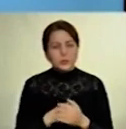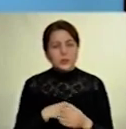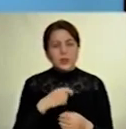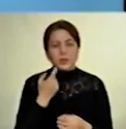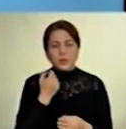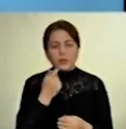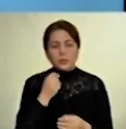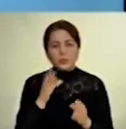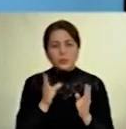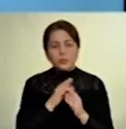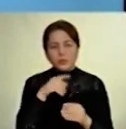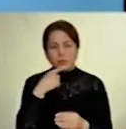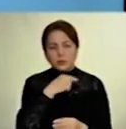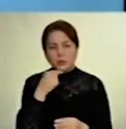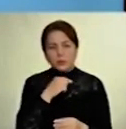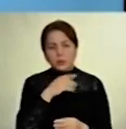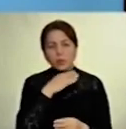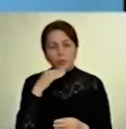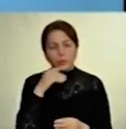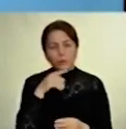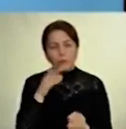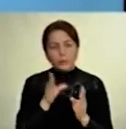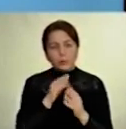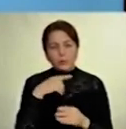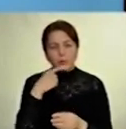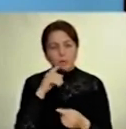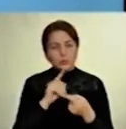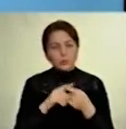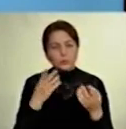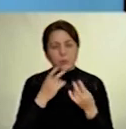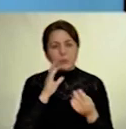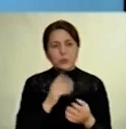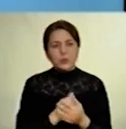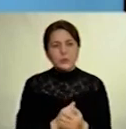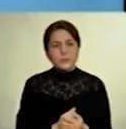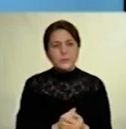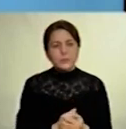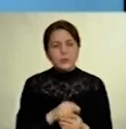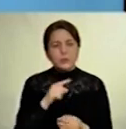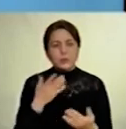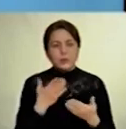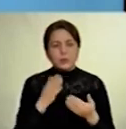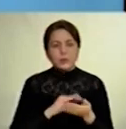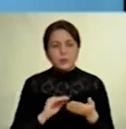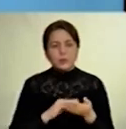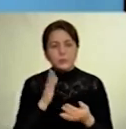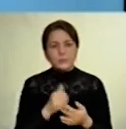kami bilan desa ayiramiz, ko'pi bilan desa qo'shishimiz kerak bo'ladi. Demek bunu qanday qilib